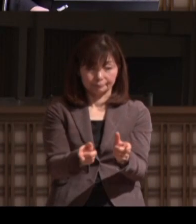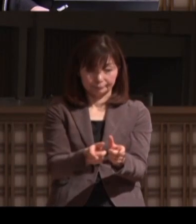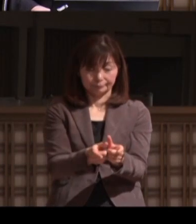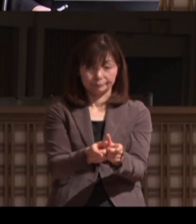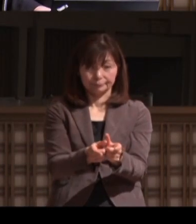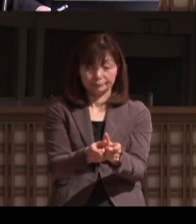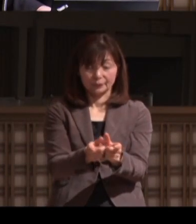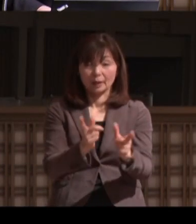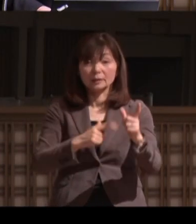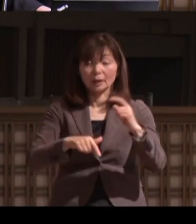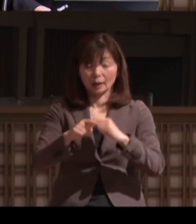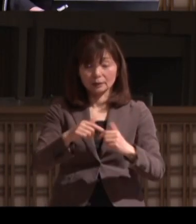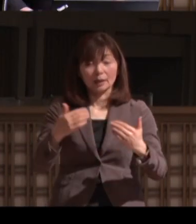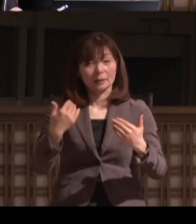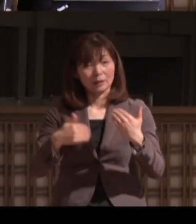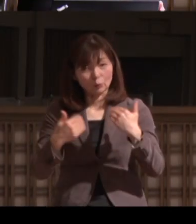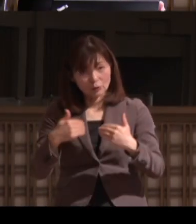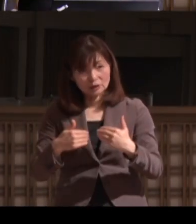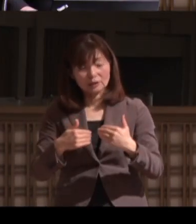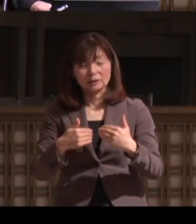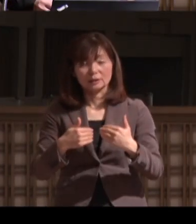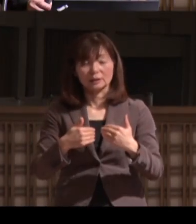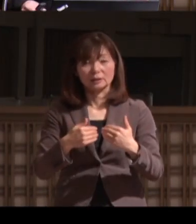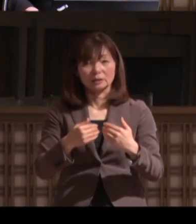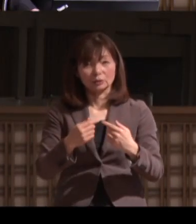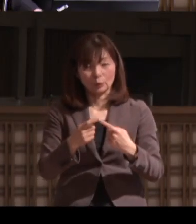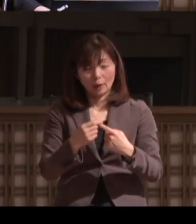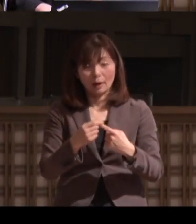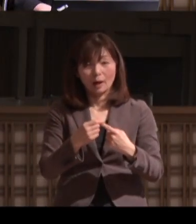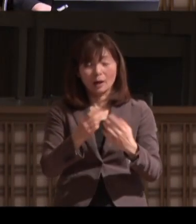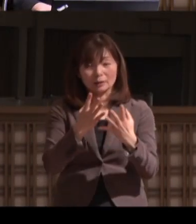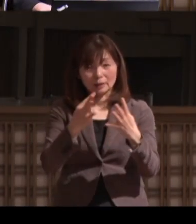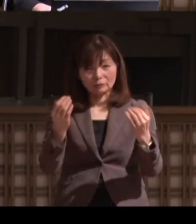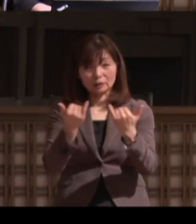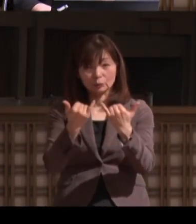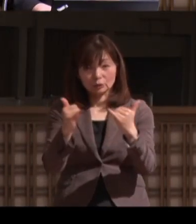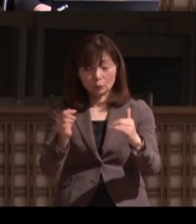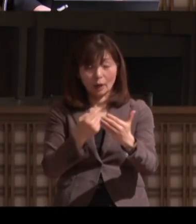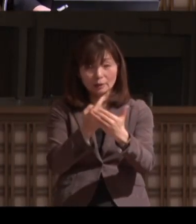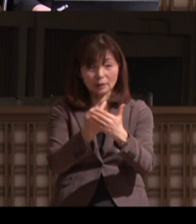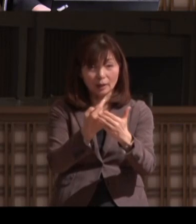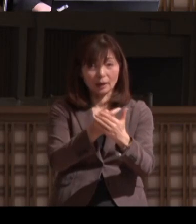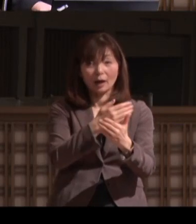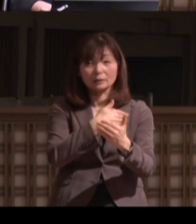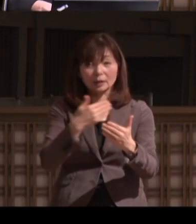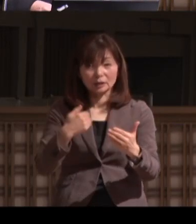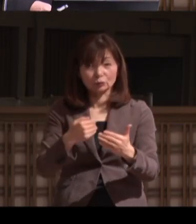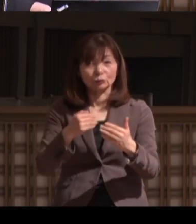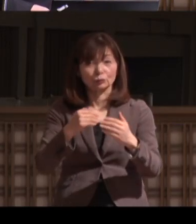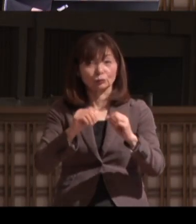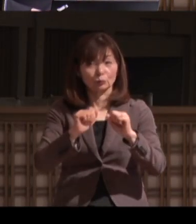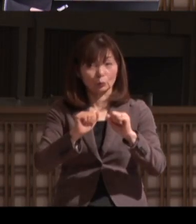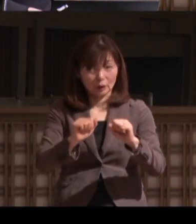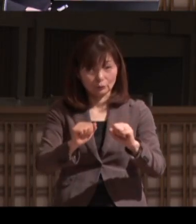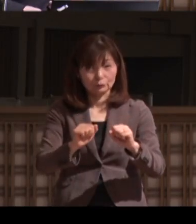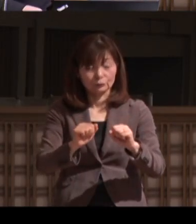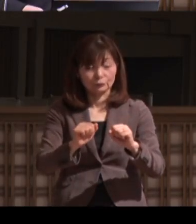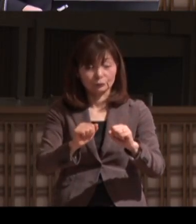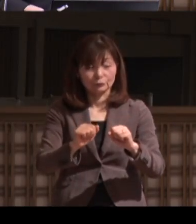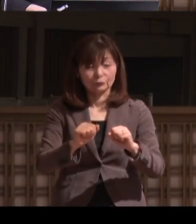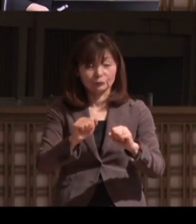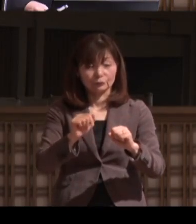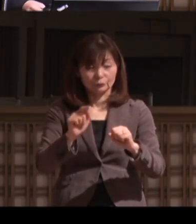楽しいこととかですねえ多くの人が参画するようなことそういったことをやるのが